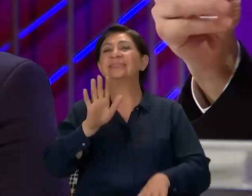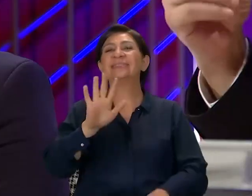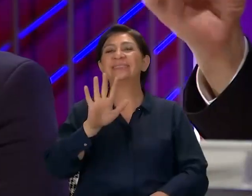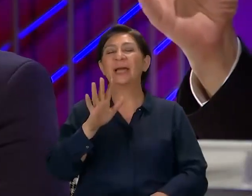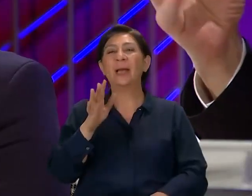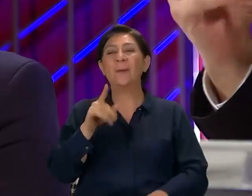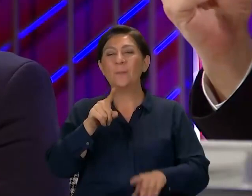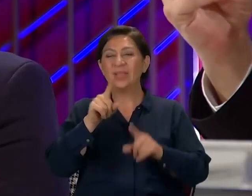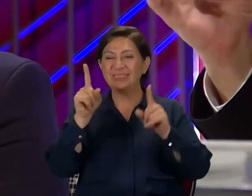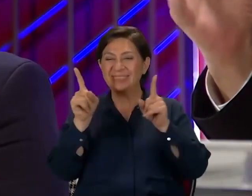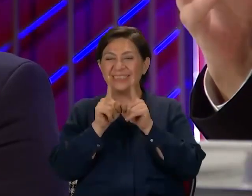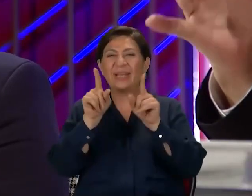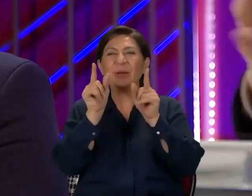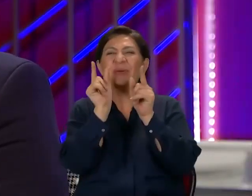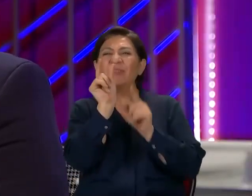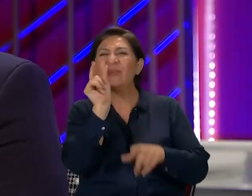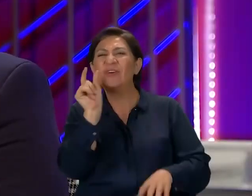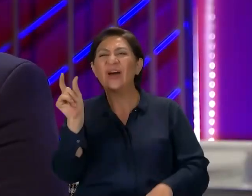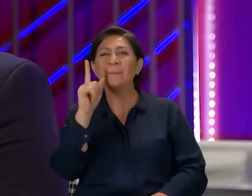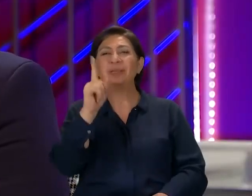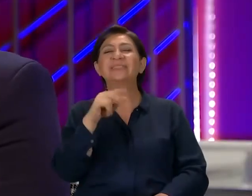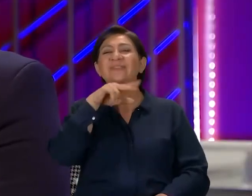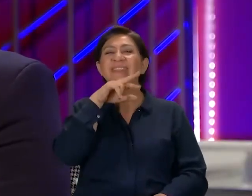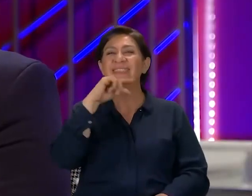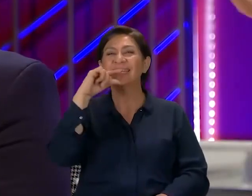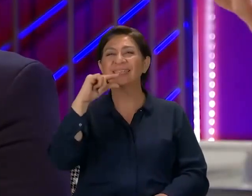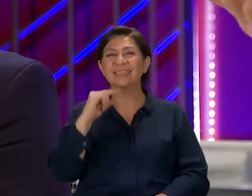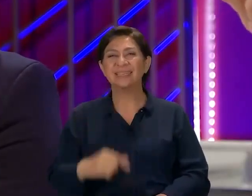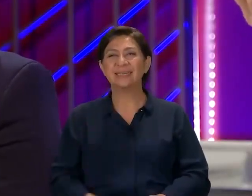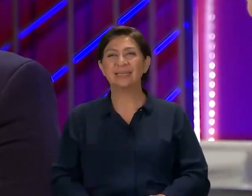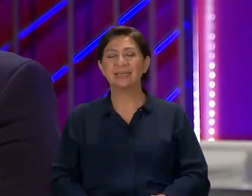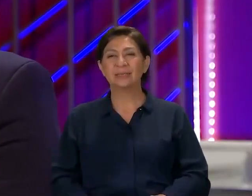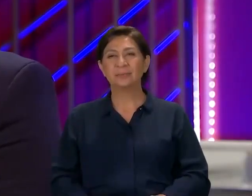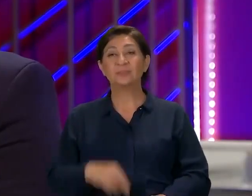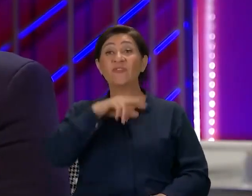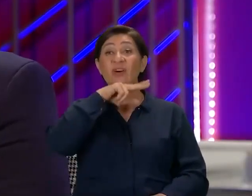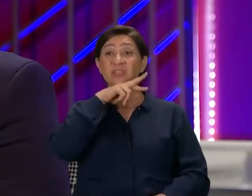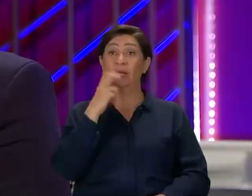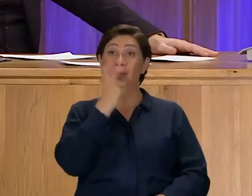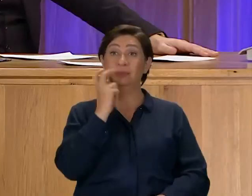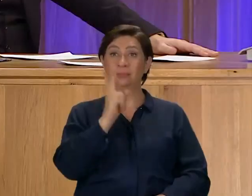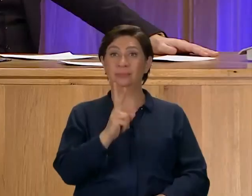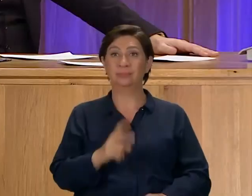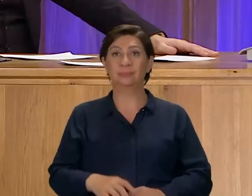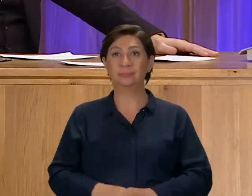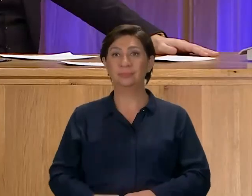için bunların... Seçkiler. Bölümler. Önce bir Fransızca şarkıdan bir tamam, bölüm. Tamam bir tane mesela.